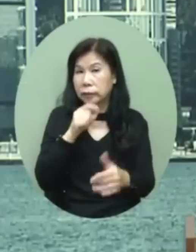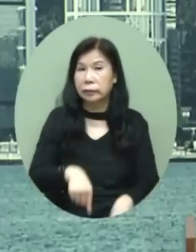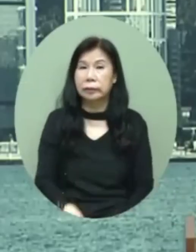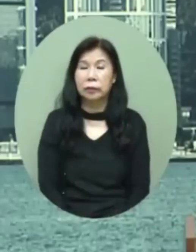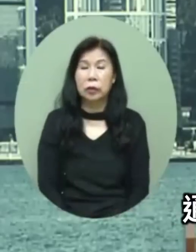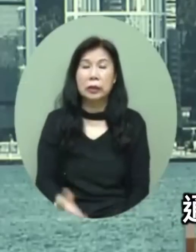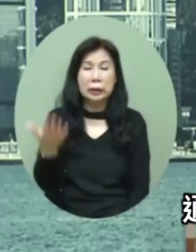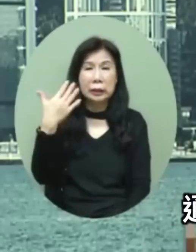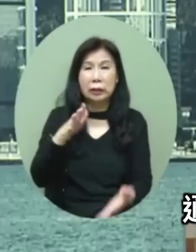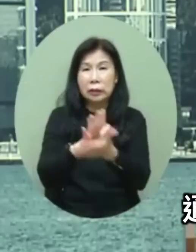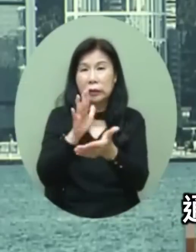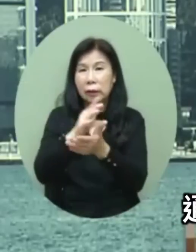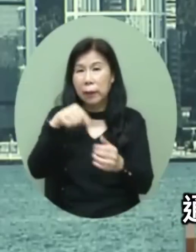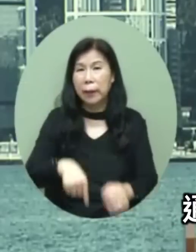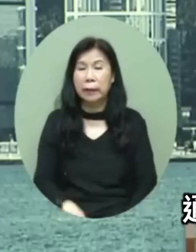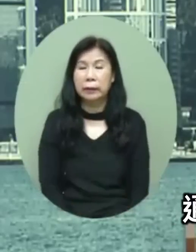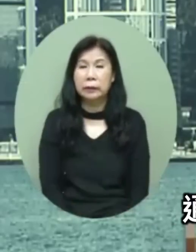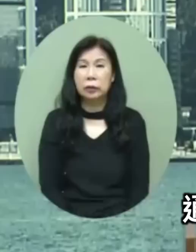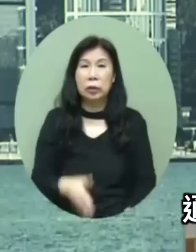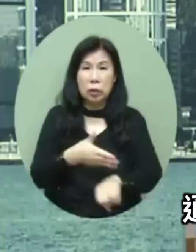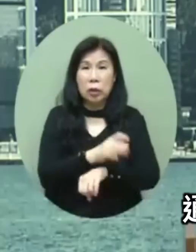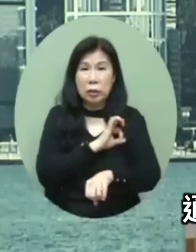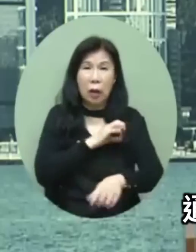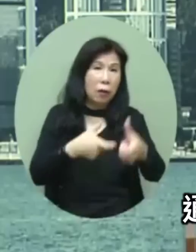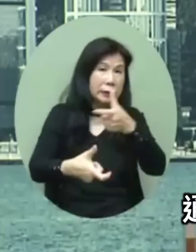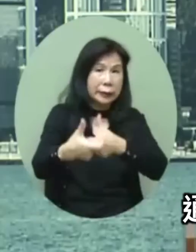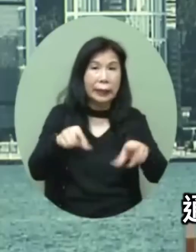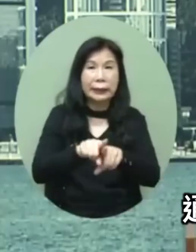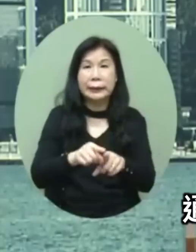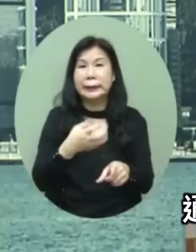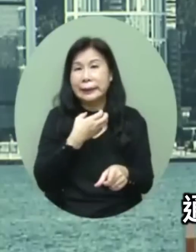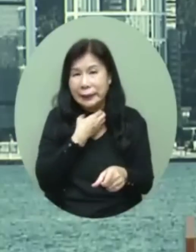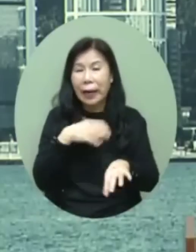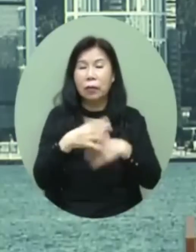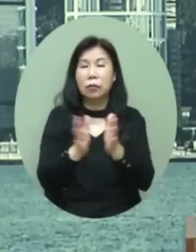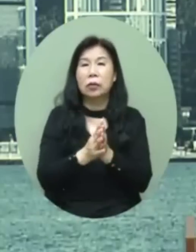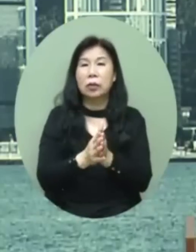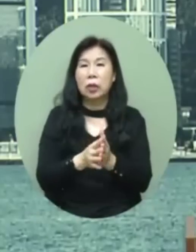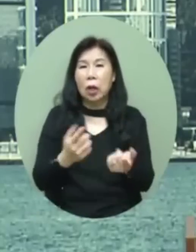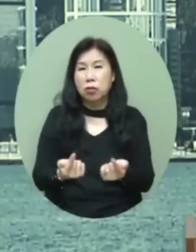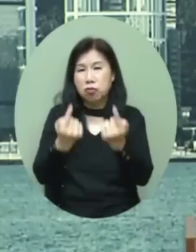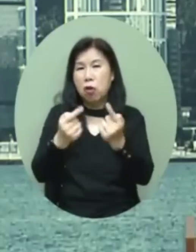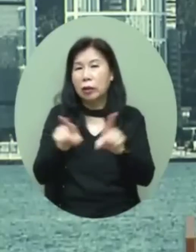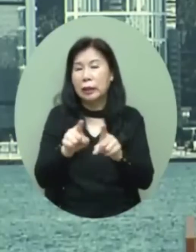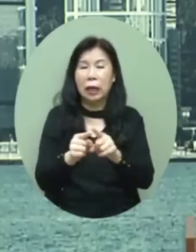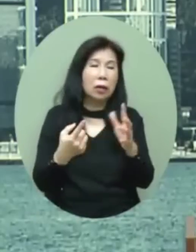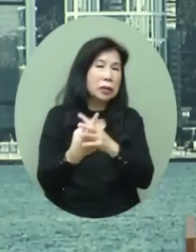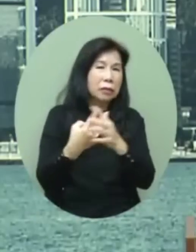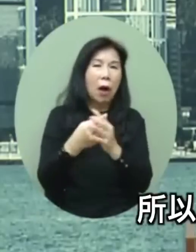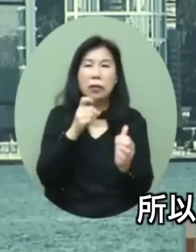些年份呢，通常我们 的社会的经济是有些特殊的情况，或者个通胀的情况是有特殊的情